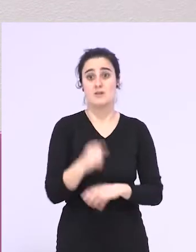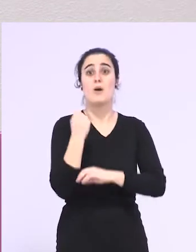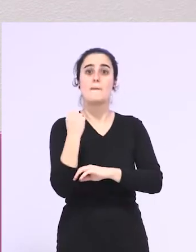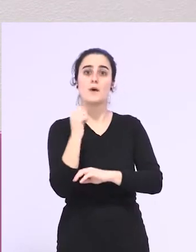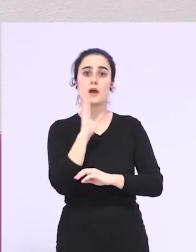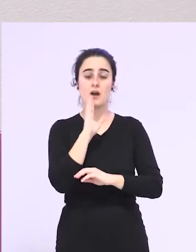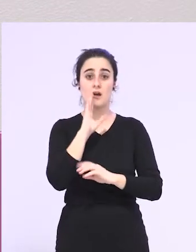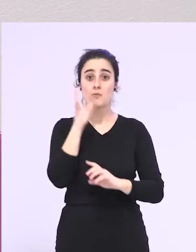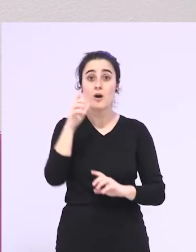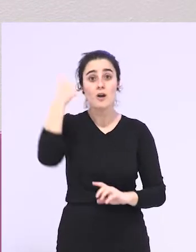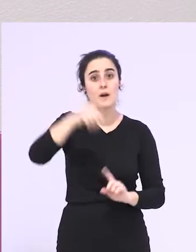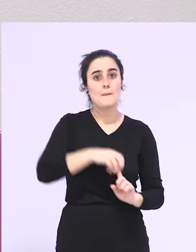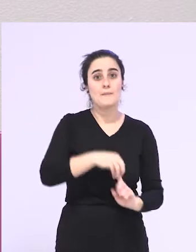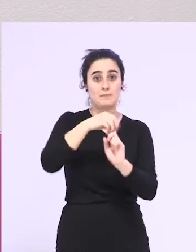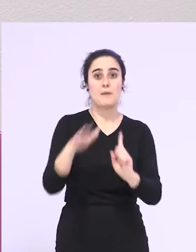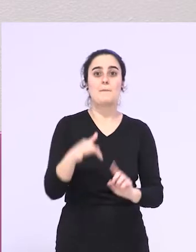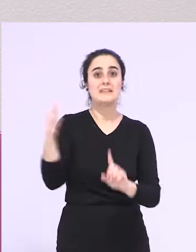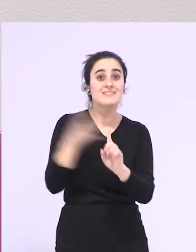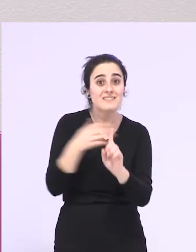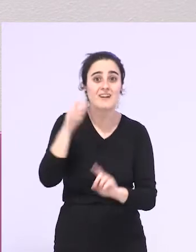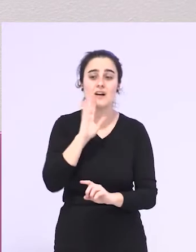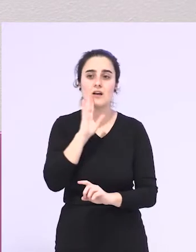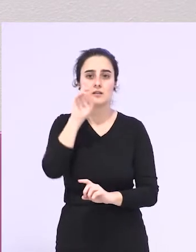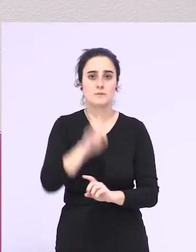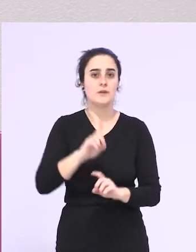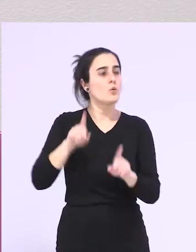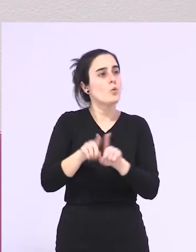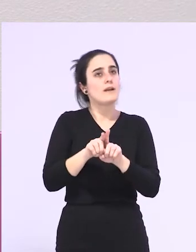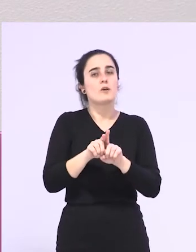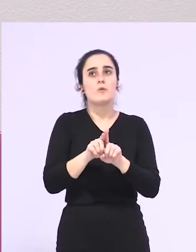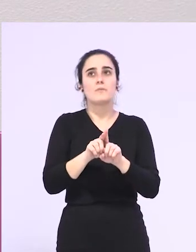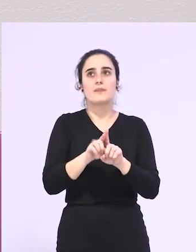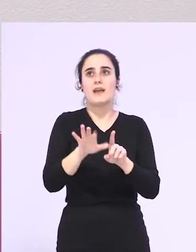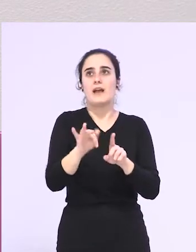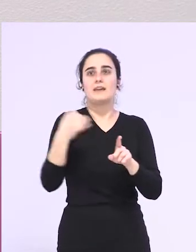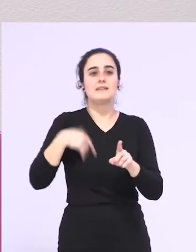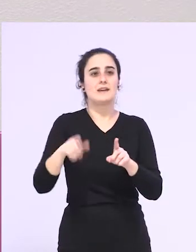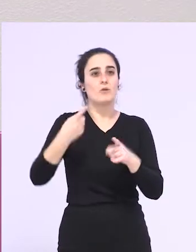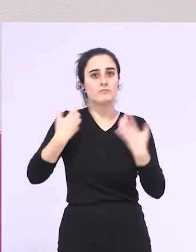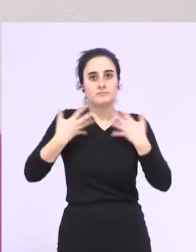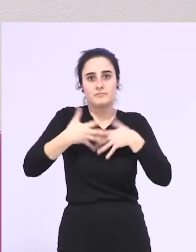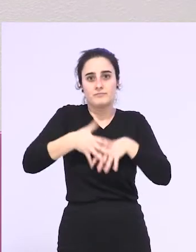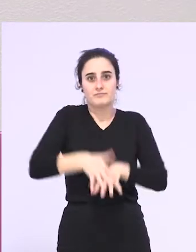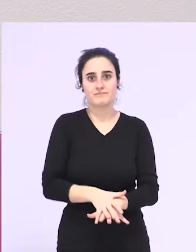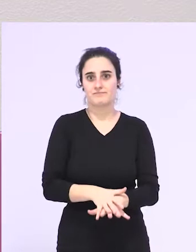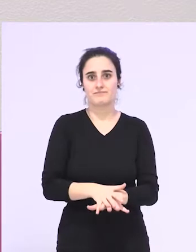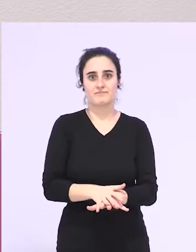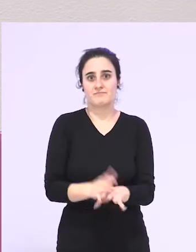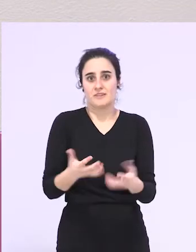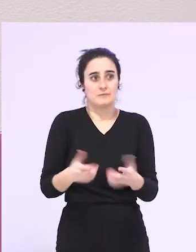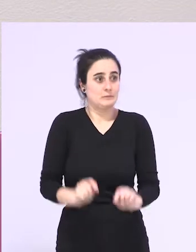dula patriarkatuak eta indarkeriak erreproduzitzen dute beraien burua gure imaginario horretan, ba, oso